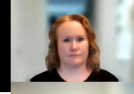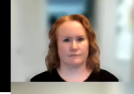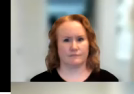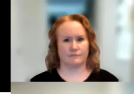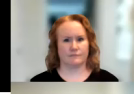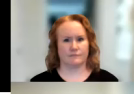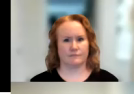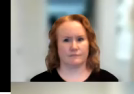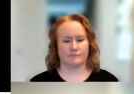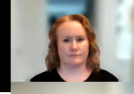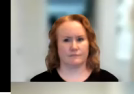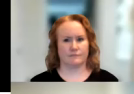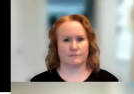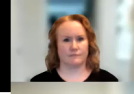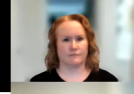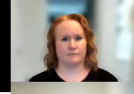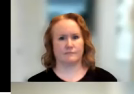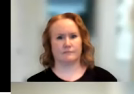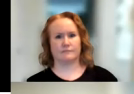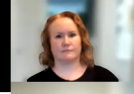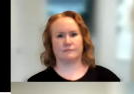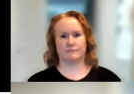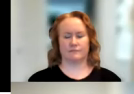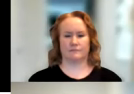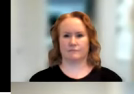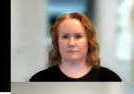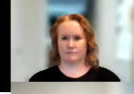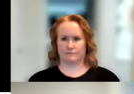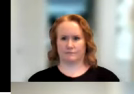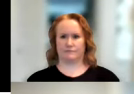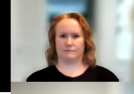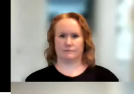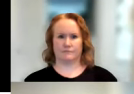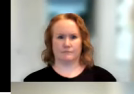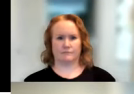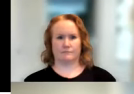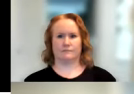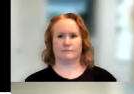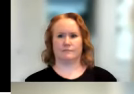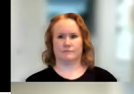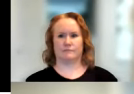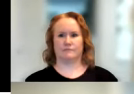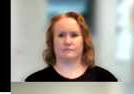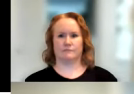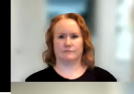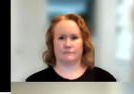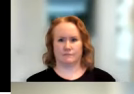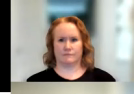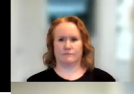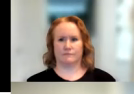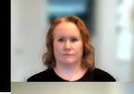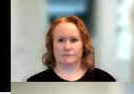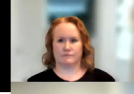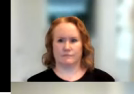varsle brukeren gjennom mer enn en sensorisk kanal, dersom det kreves reaksjon innen et gitt tidsrom, ha passende kontrast, taster og